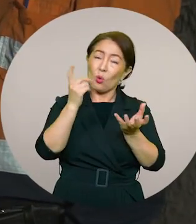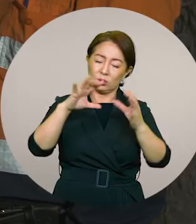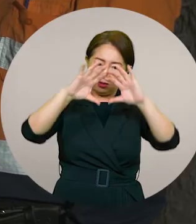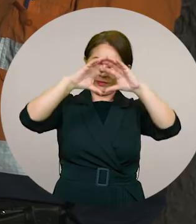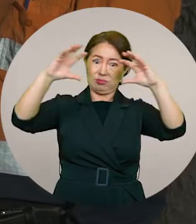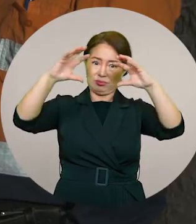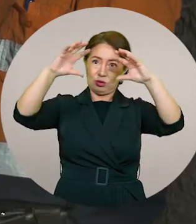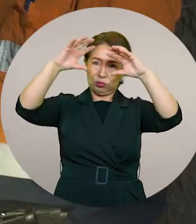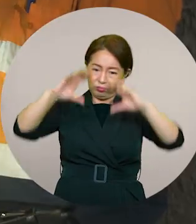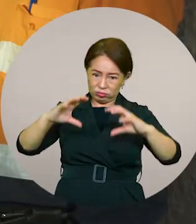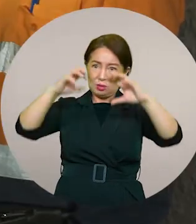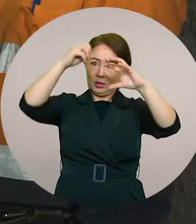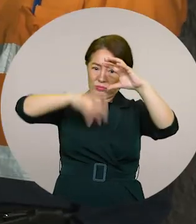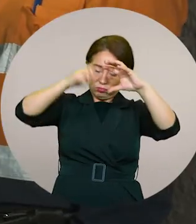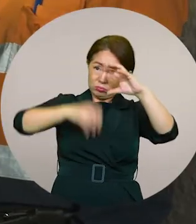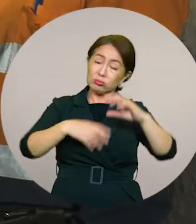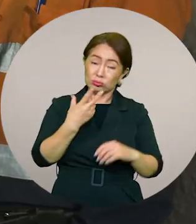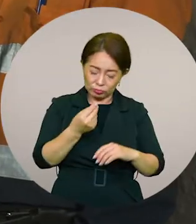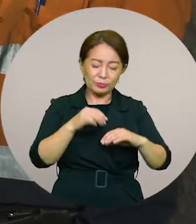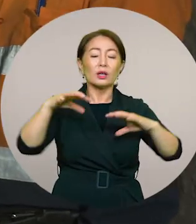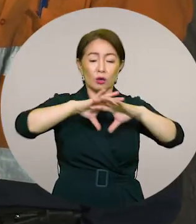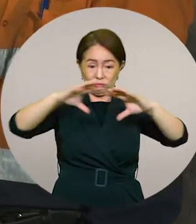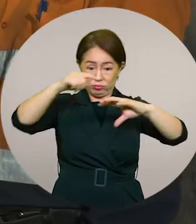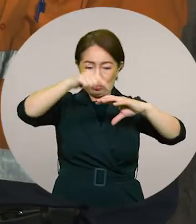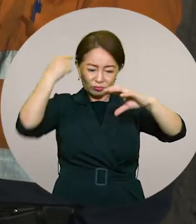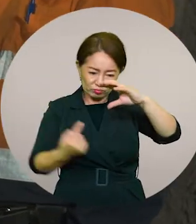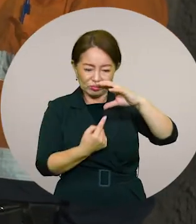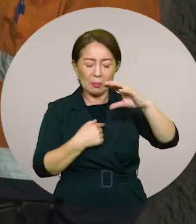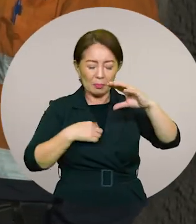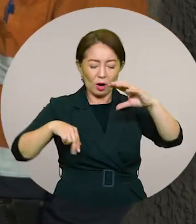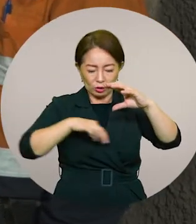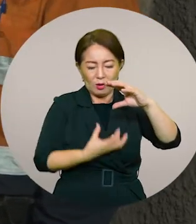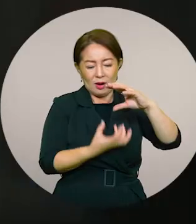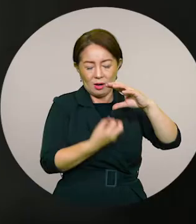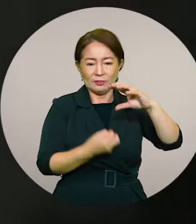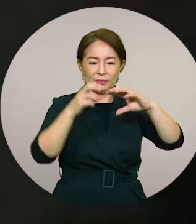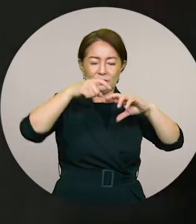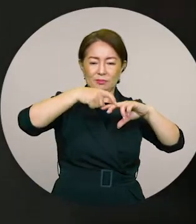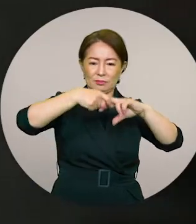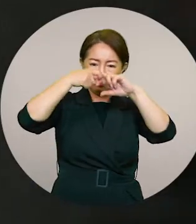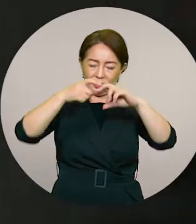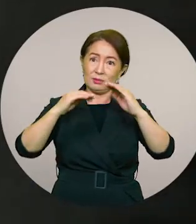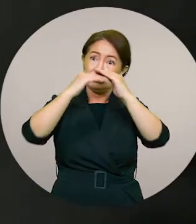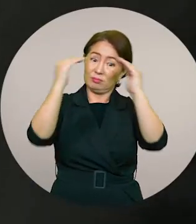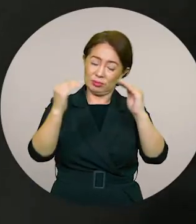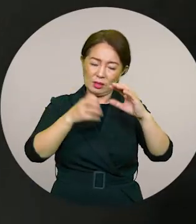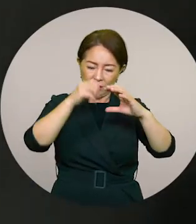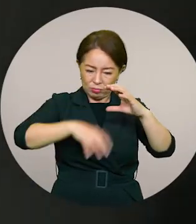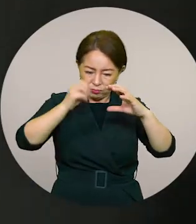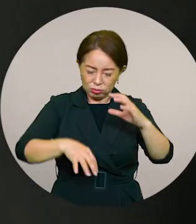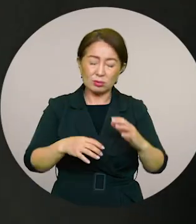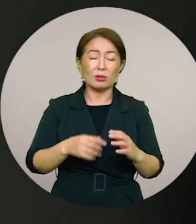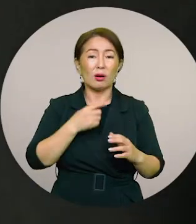хөдрийн биет ингээд доошоогоо унж орж ирнэ гэсэн үг шүү дээ. Тийм. Яг энэний дээр нөгөө бэхэргээгээ хийгдэж шүү дээ. Ийм нөгөө унж орж